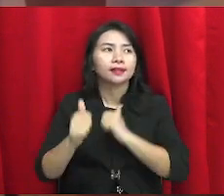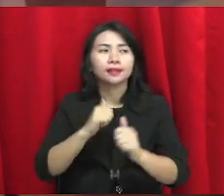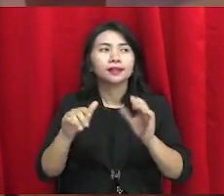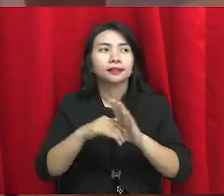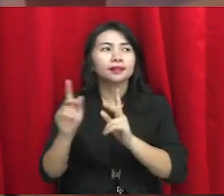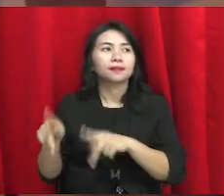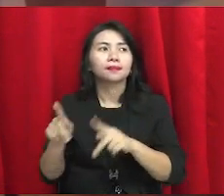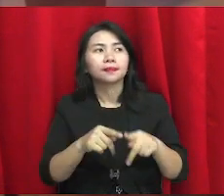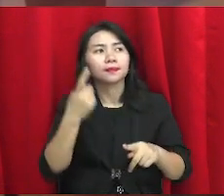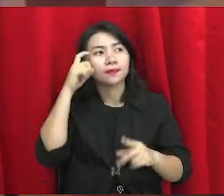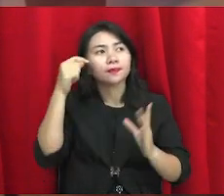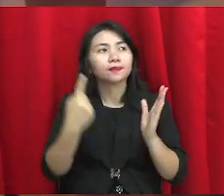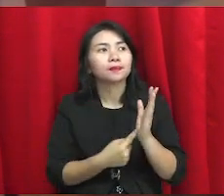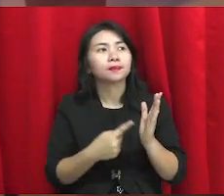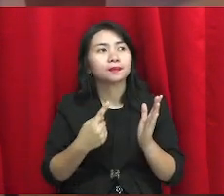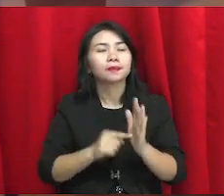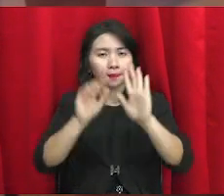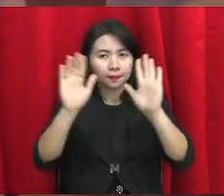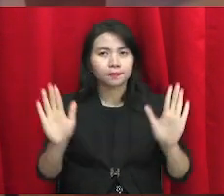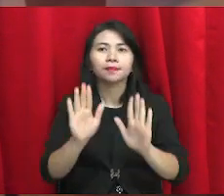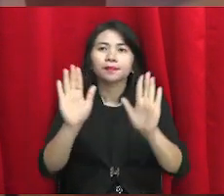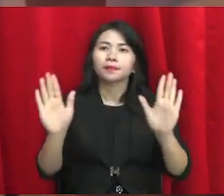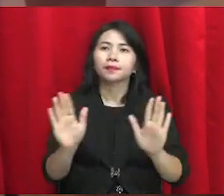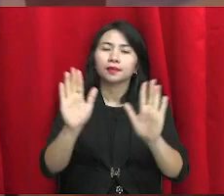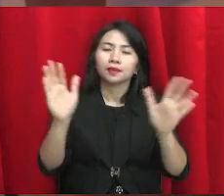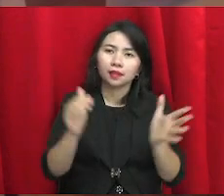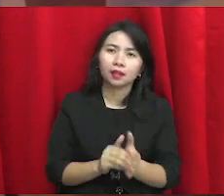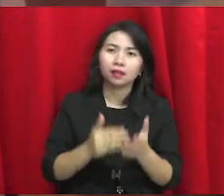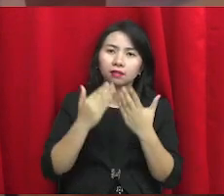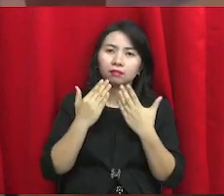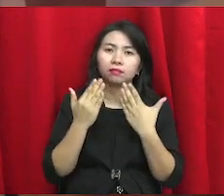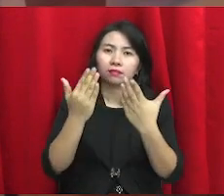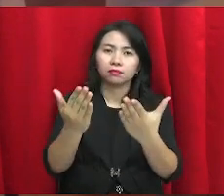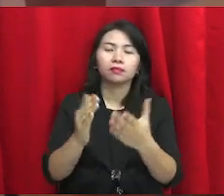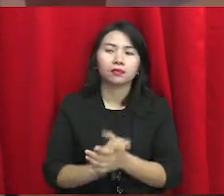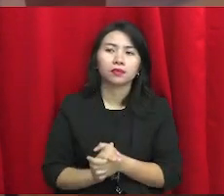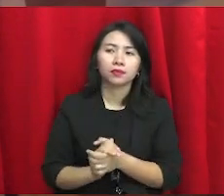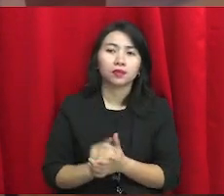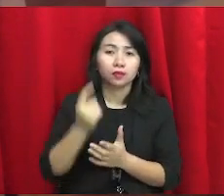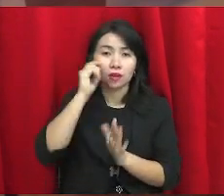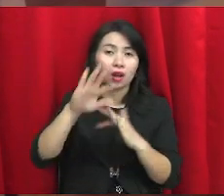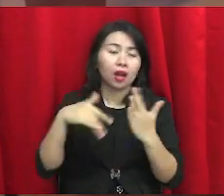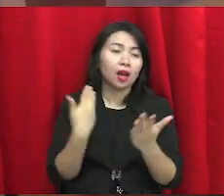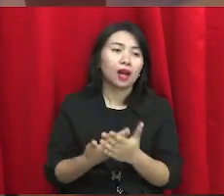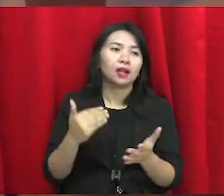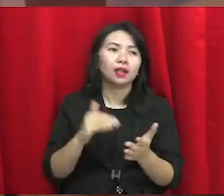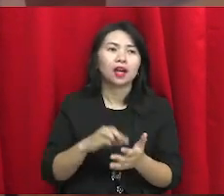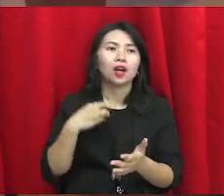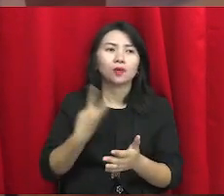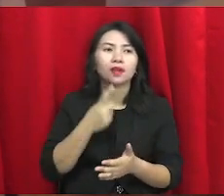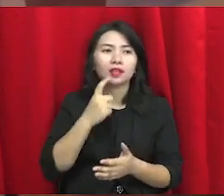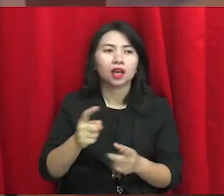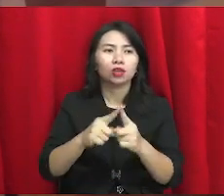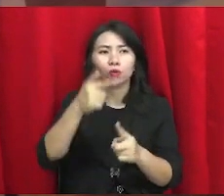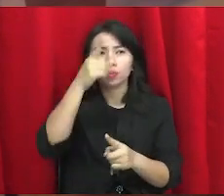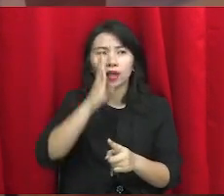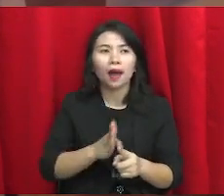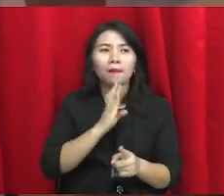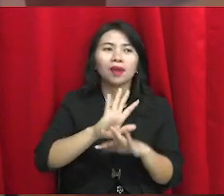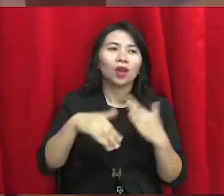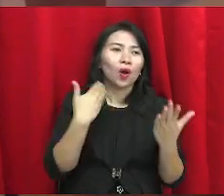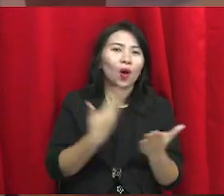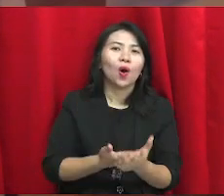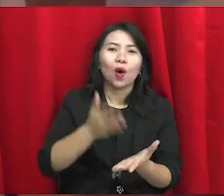preparation for this coming Sunday. Alright, muli maraming salamat po sa inyo po pagsubaybay. On top of all of this, lagi po namin